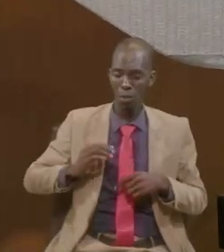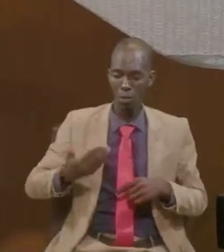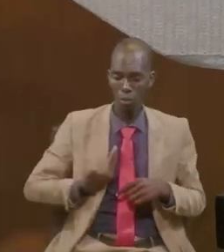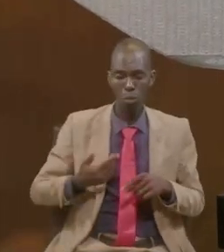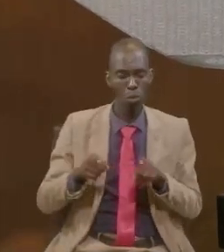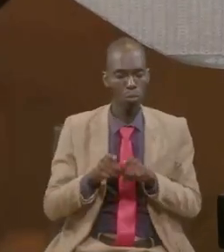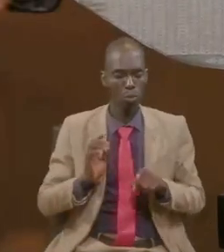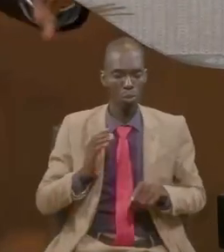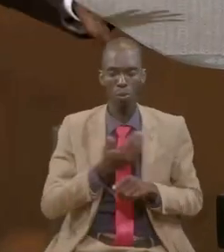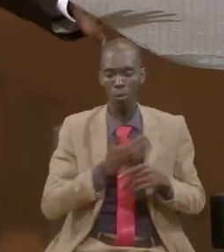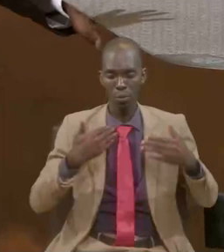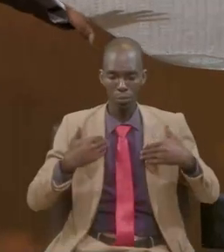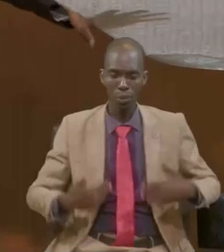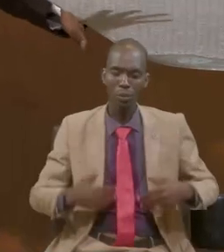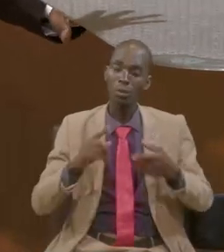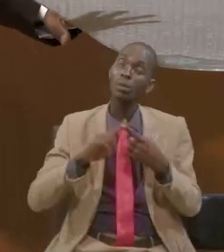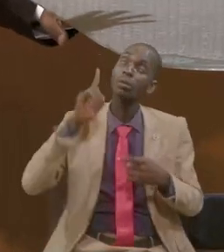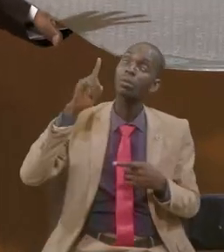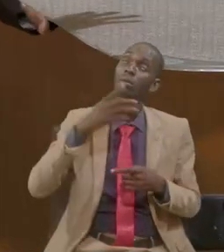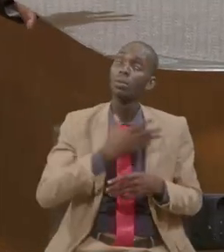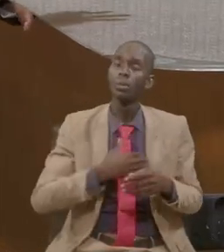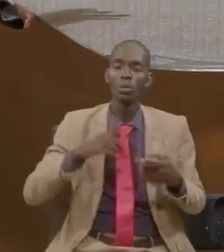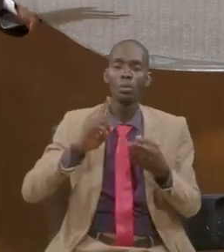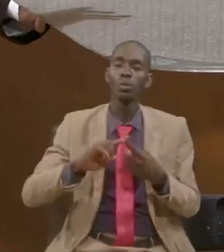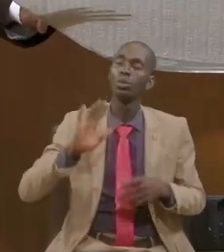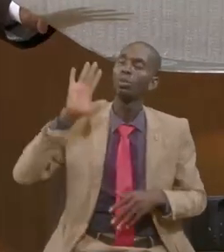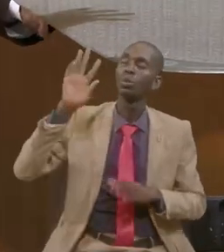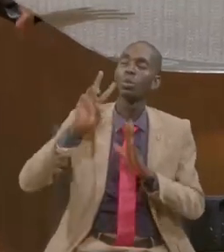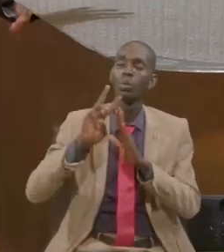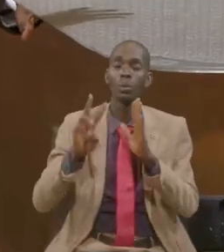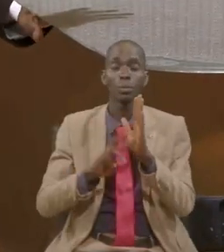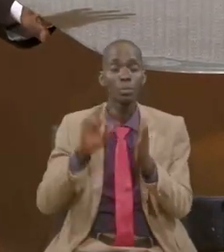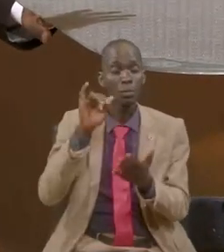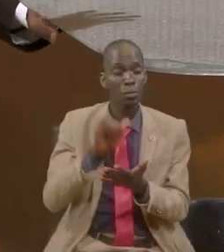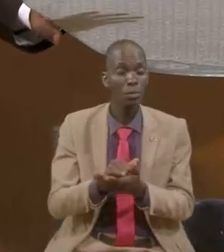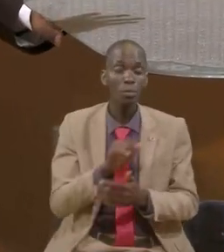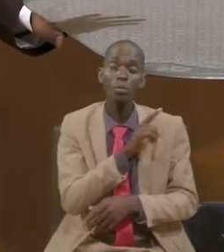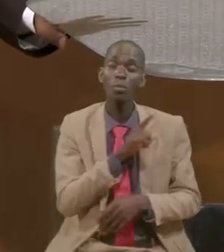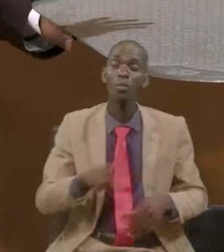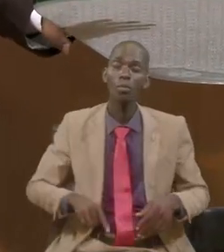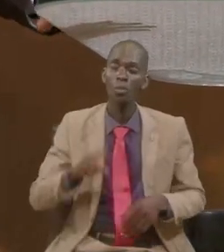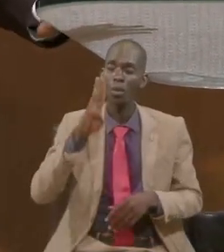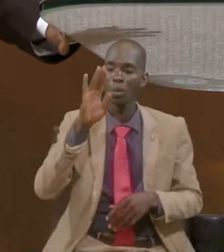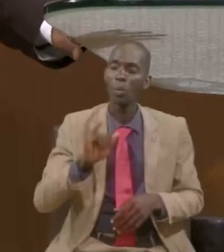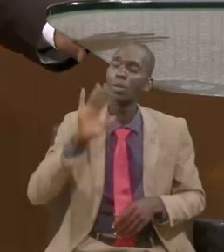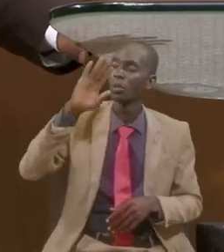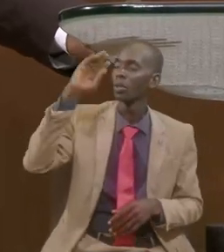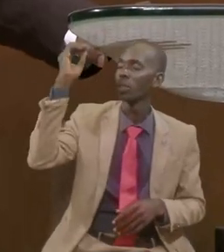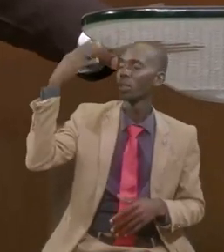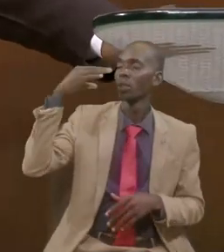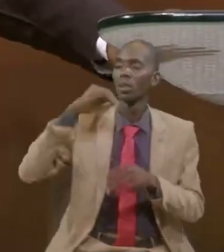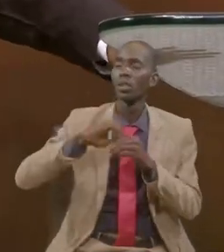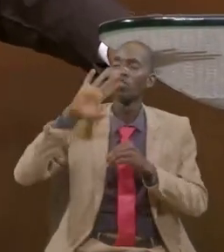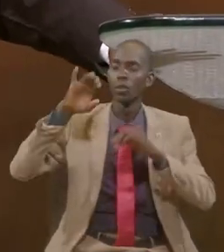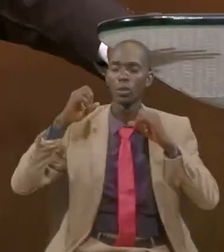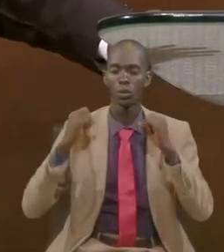nous soumettons notre corps, notre cœur, esprit et âme à toi. Seigneur, nous prions que par ta